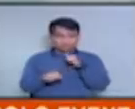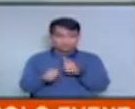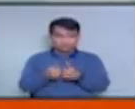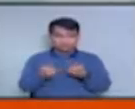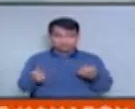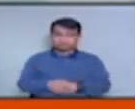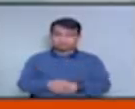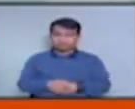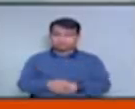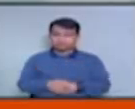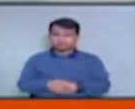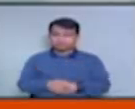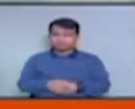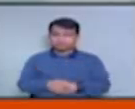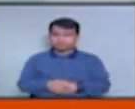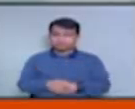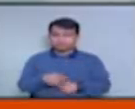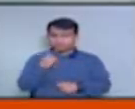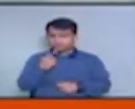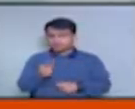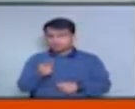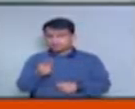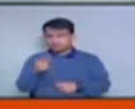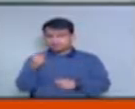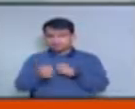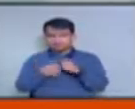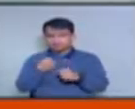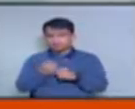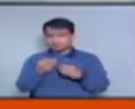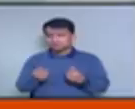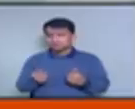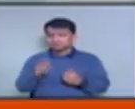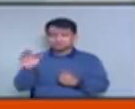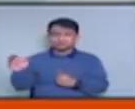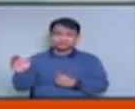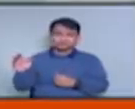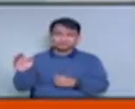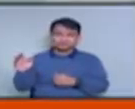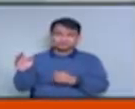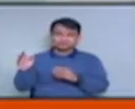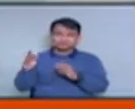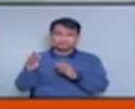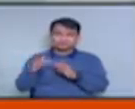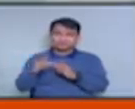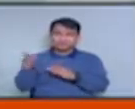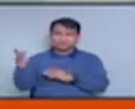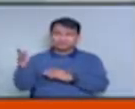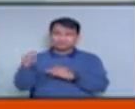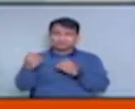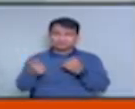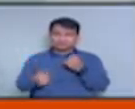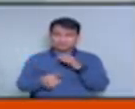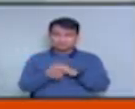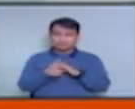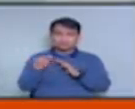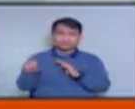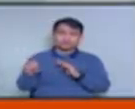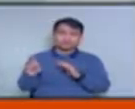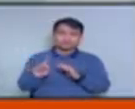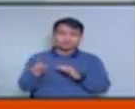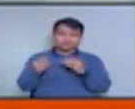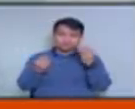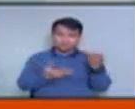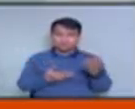yung kasal nyo. Hindi po. Pero nandito pa sa Pilipinas, okay pa. Apa, apa. Nung nandun sa ibang bansa, doon na hindi naging okay. Apa. So lumilitaw, sir,